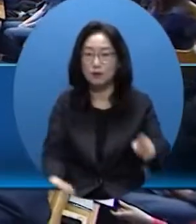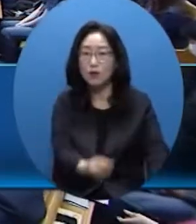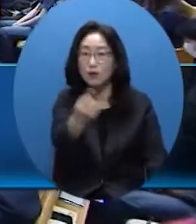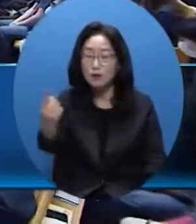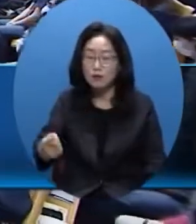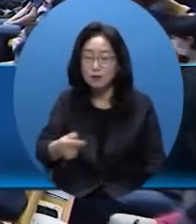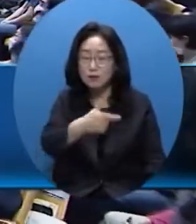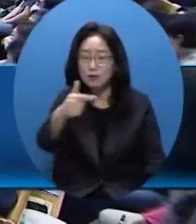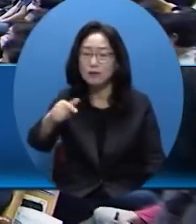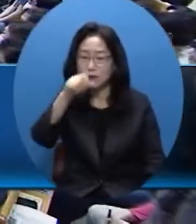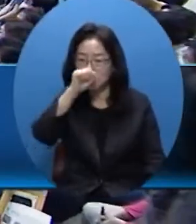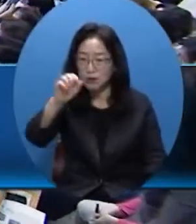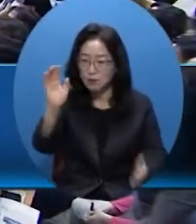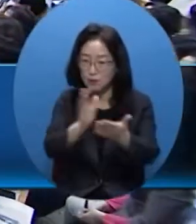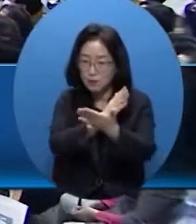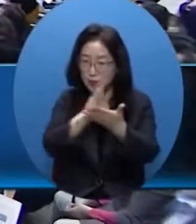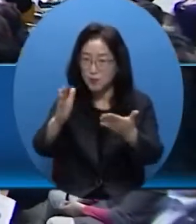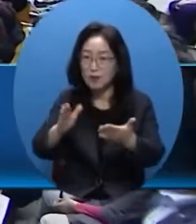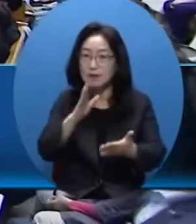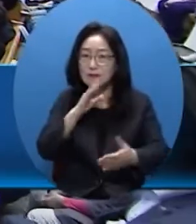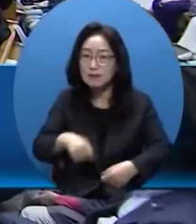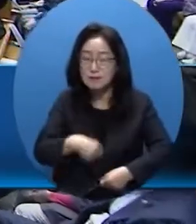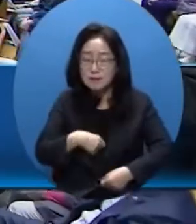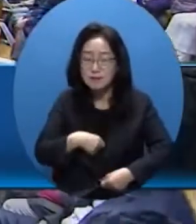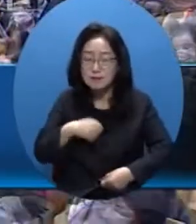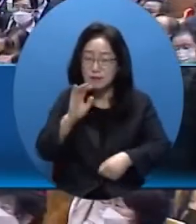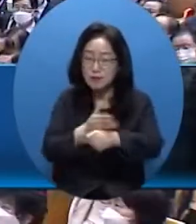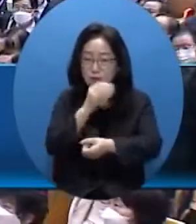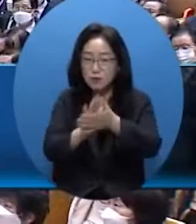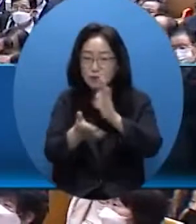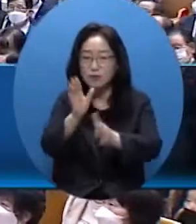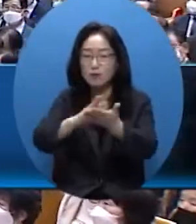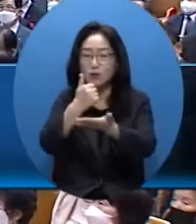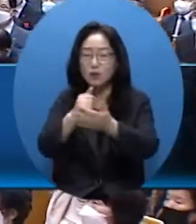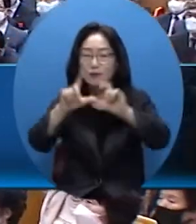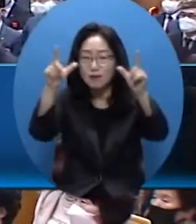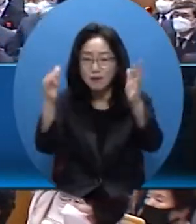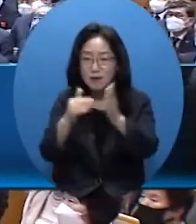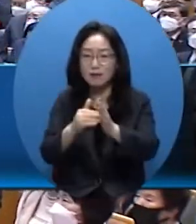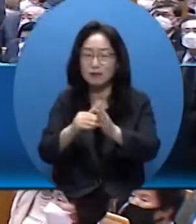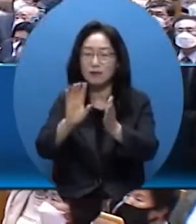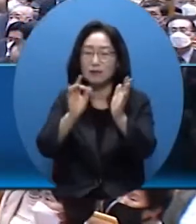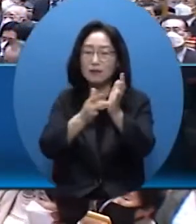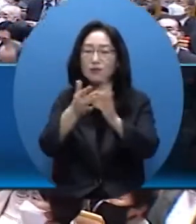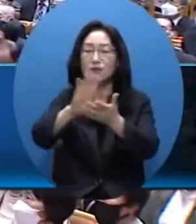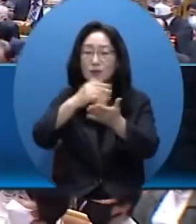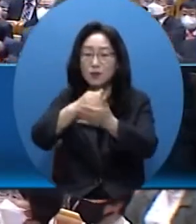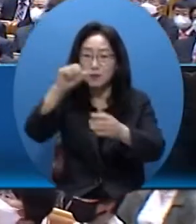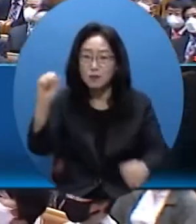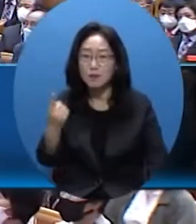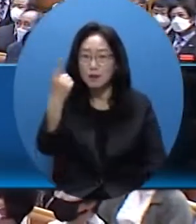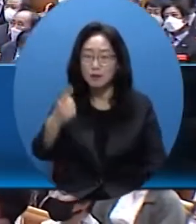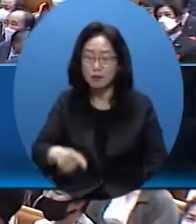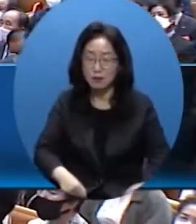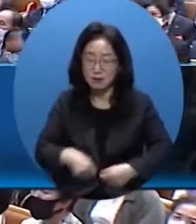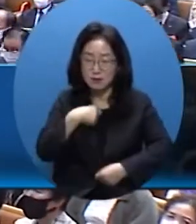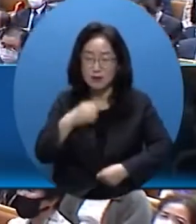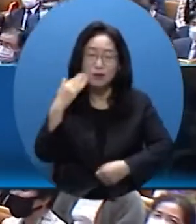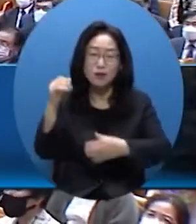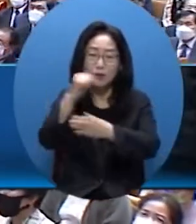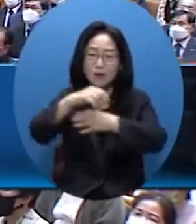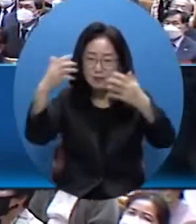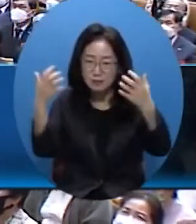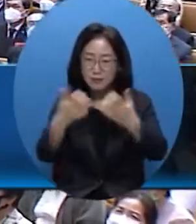사는 것을 분별하며 또 지시하여 허물 없이 그리스도의 날까지 이르고 예수 그리스도로 말미암아 의의 열매가 가득하여 하나님의